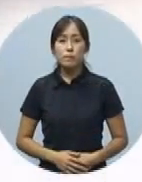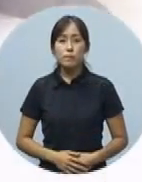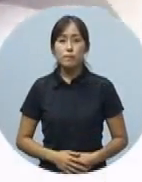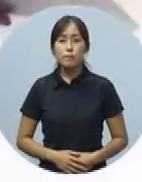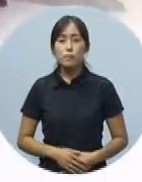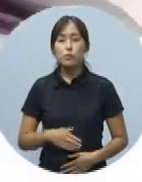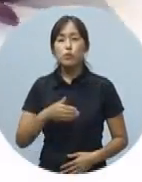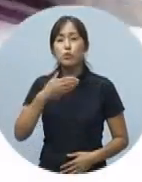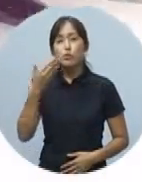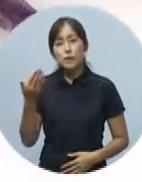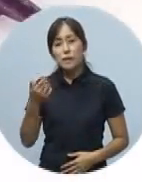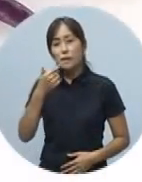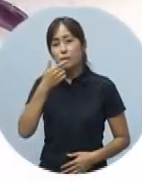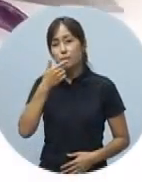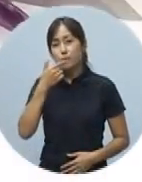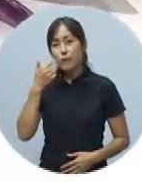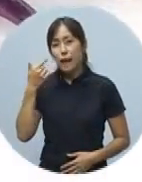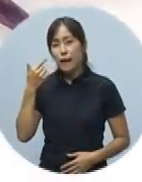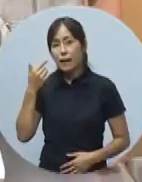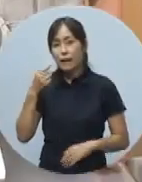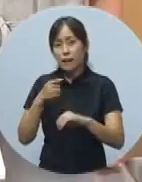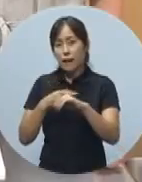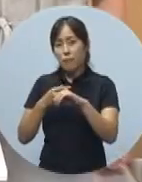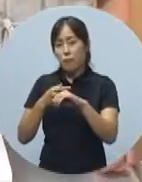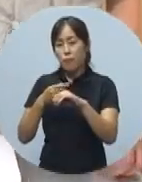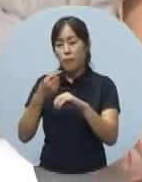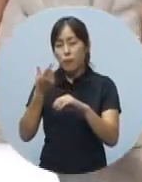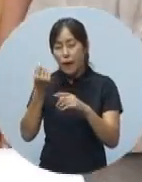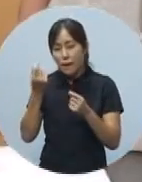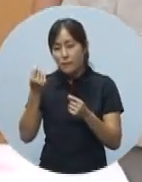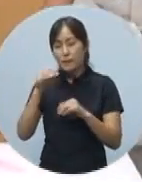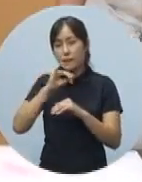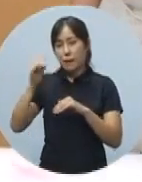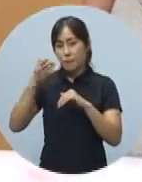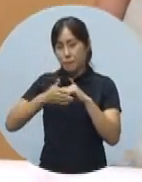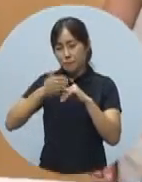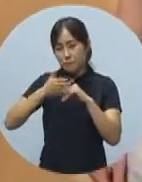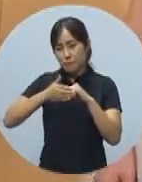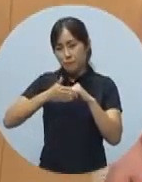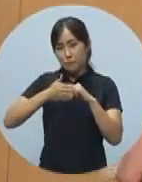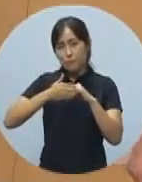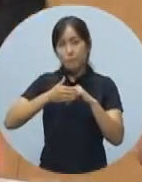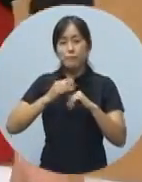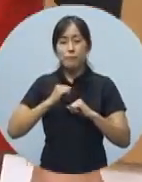続いてシャドークイーンを同じように16本切りに、